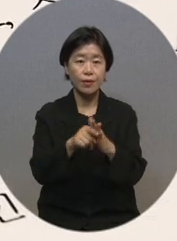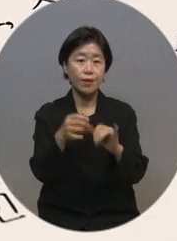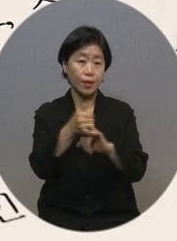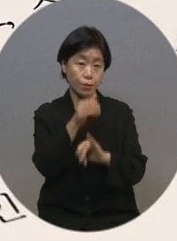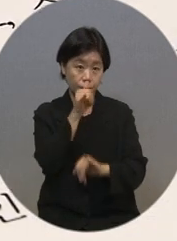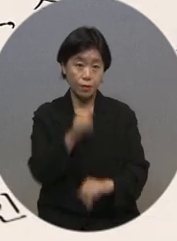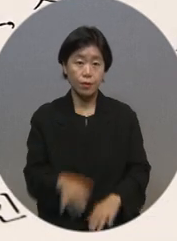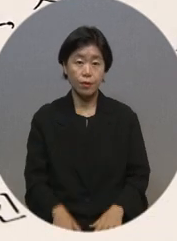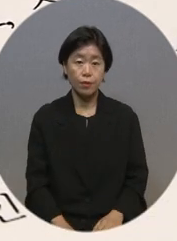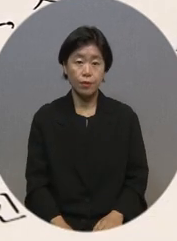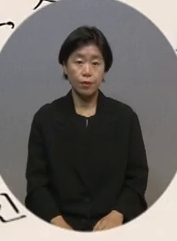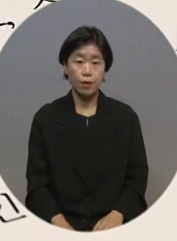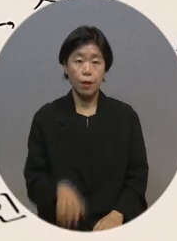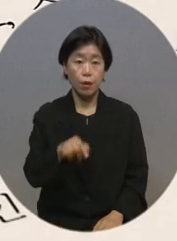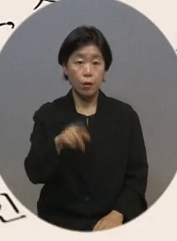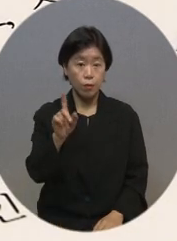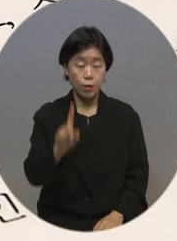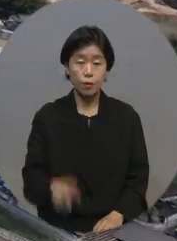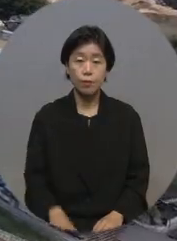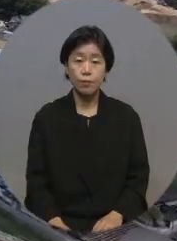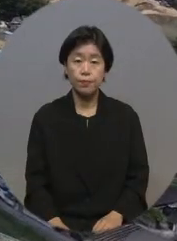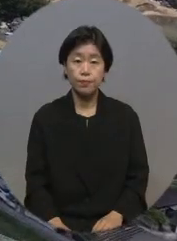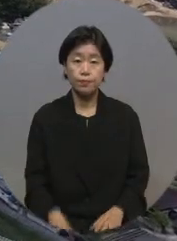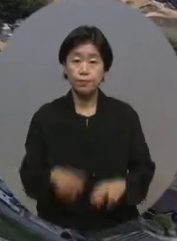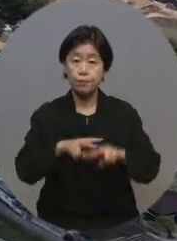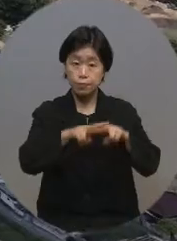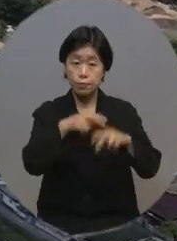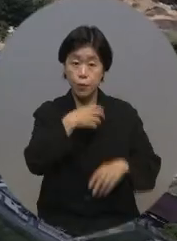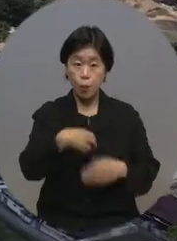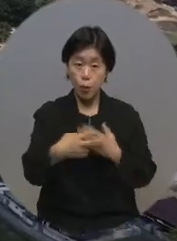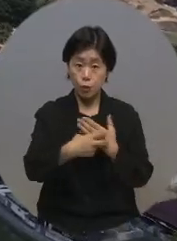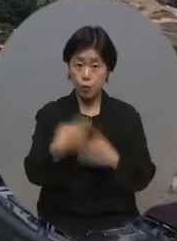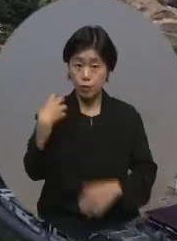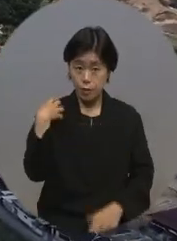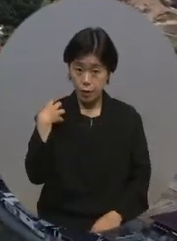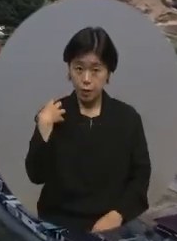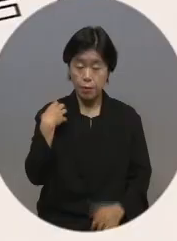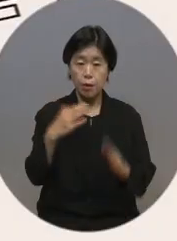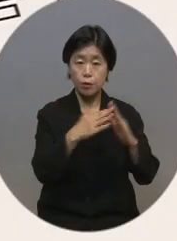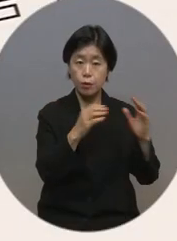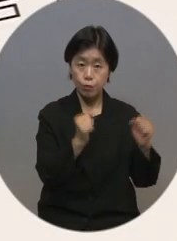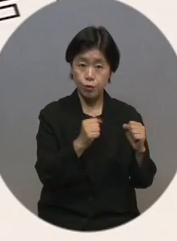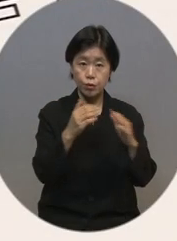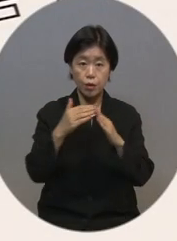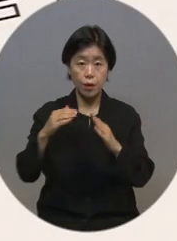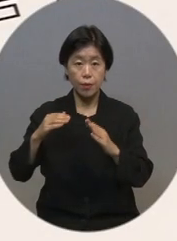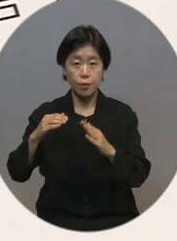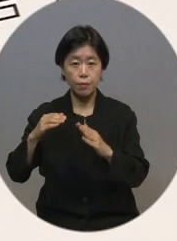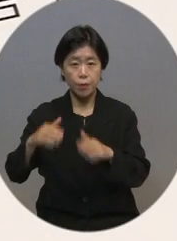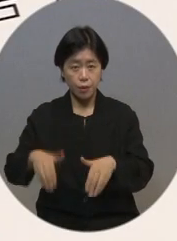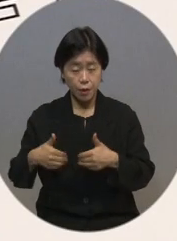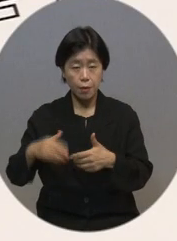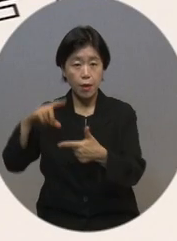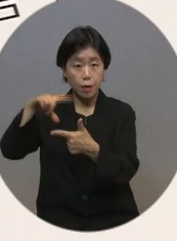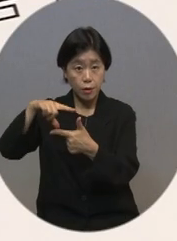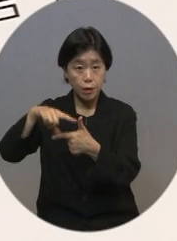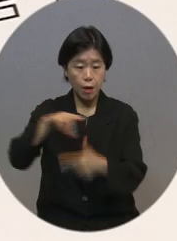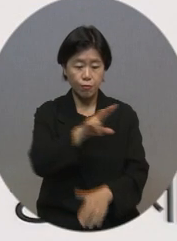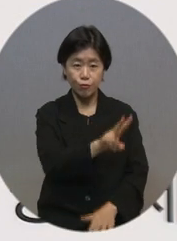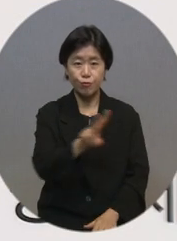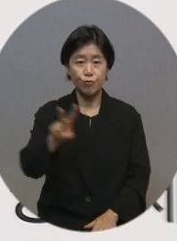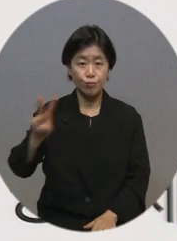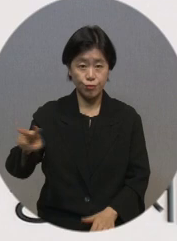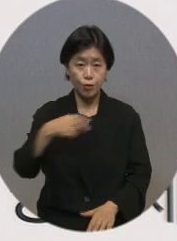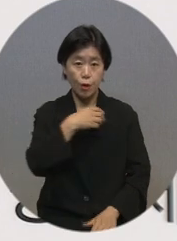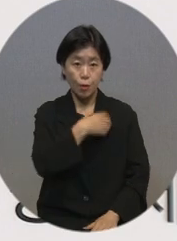이날 구성된 지리 상권 보건의료 협의체는 남원시 보건서 주관으로 전북 전남 경남에서 각 두 개의 보건 의료 기관